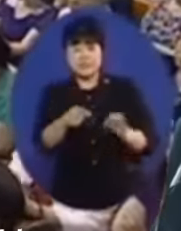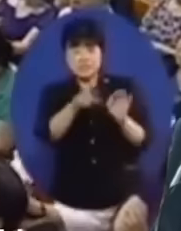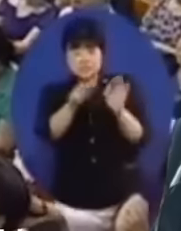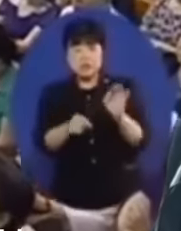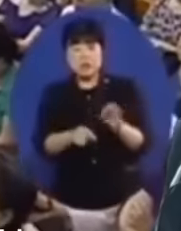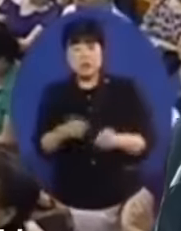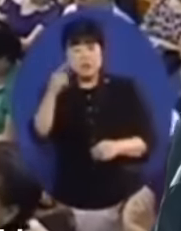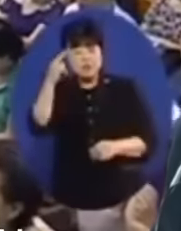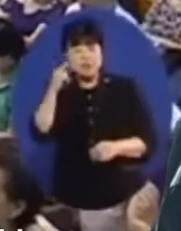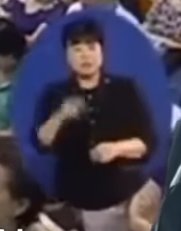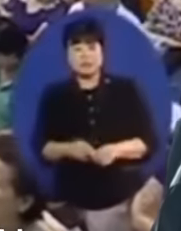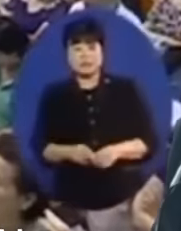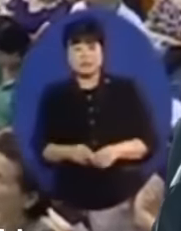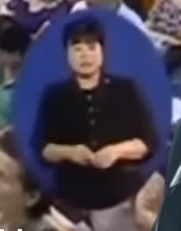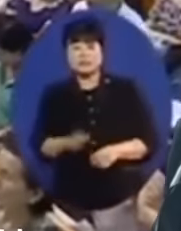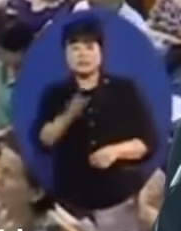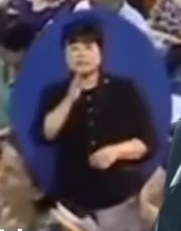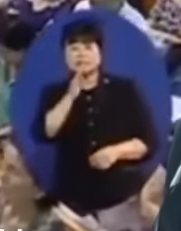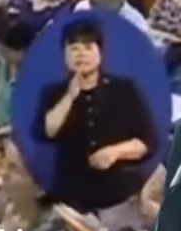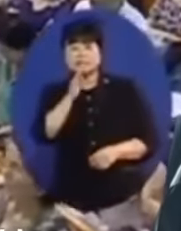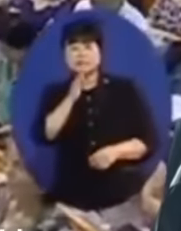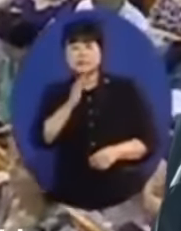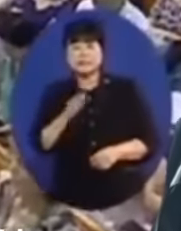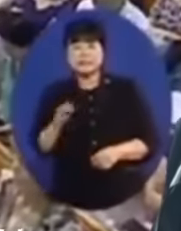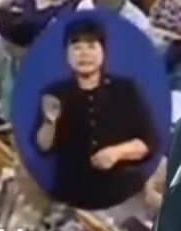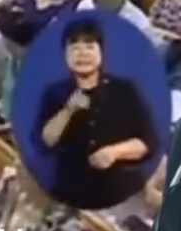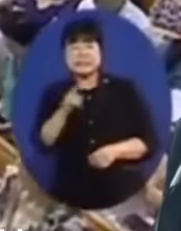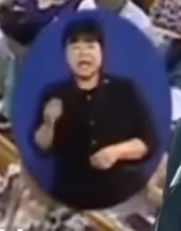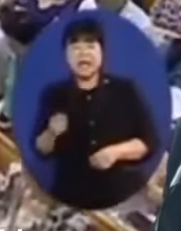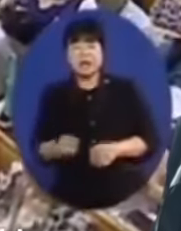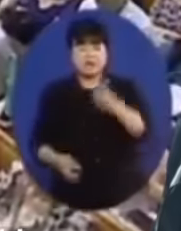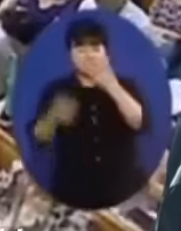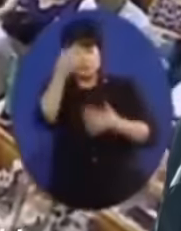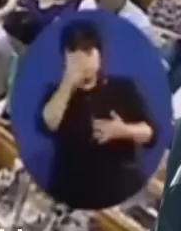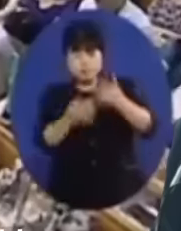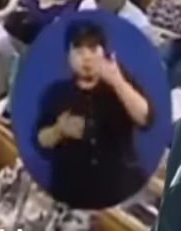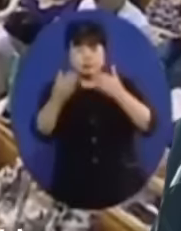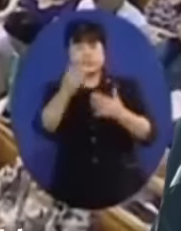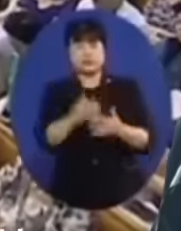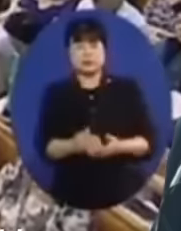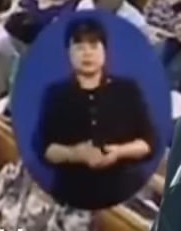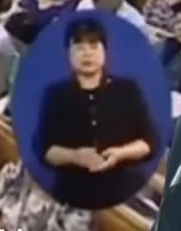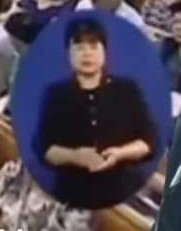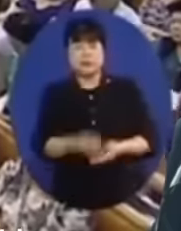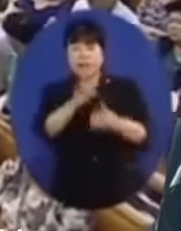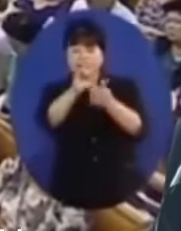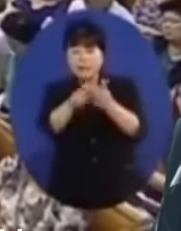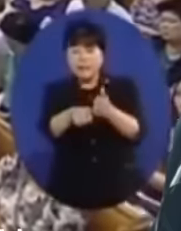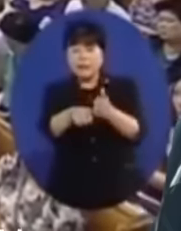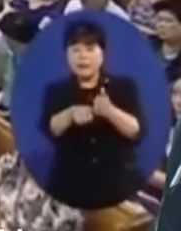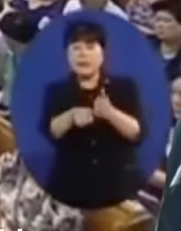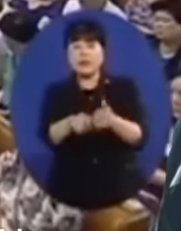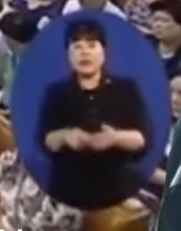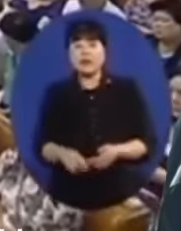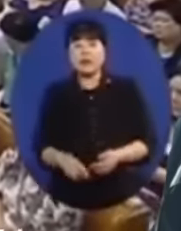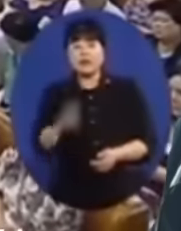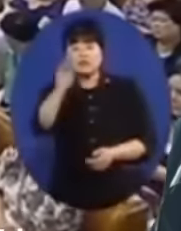미국에서 역사상 최악의 화재인 시카고 대화재가 일어나서 대도시 하나가 잿더미가 되고 말한 것입니다. 그때